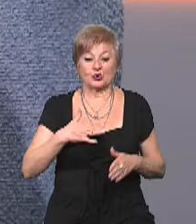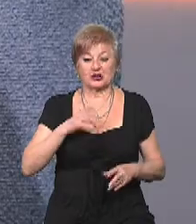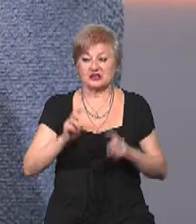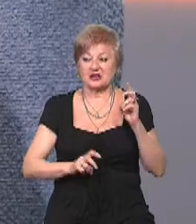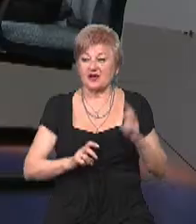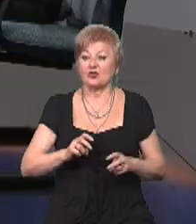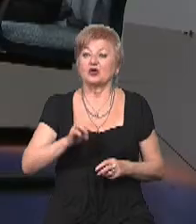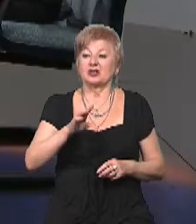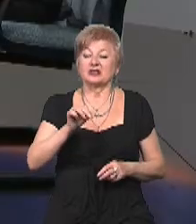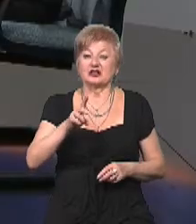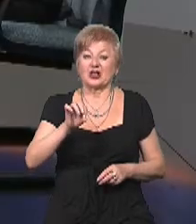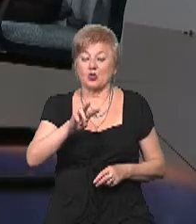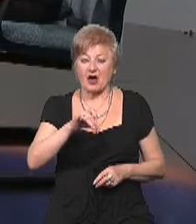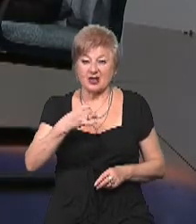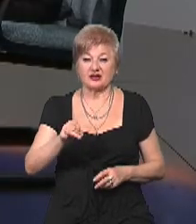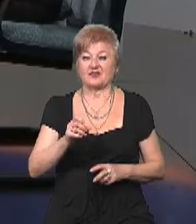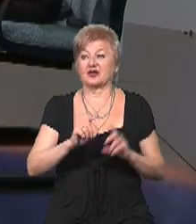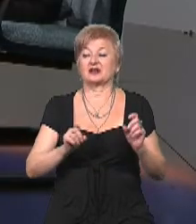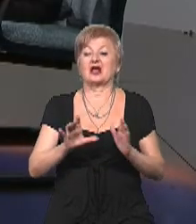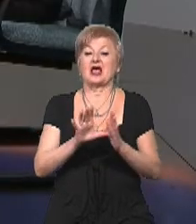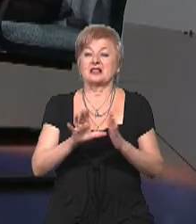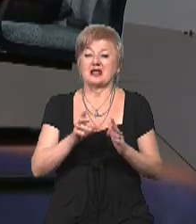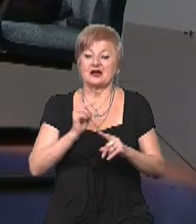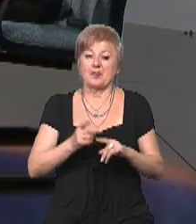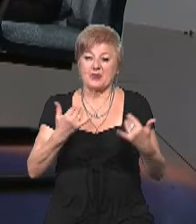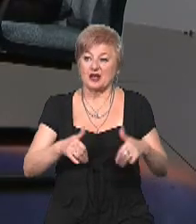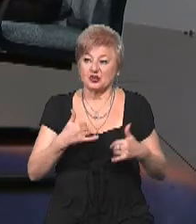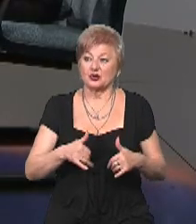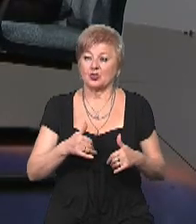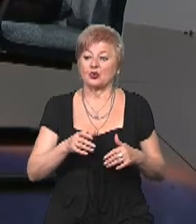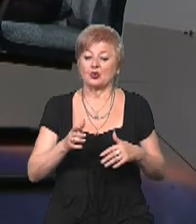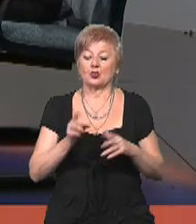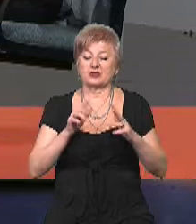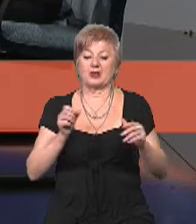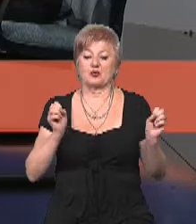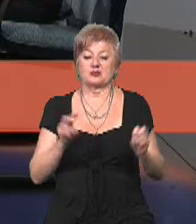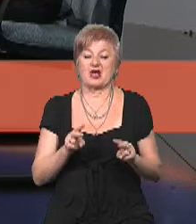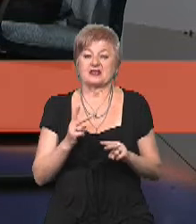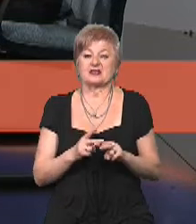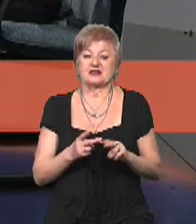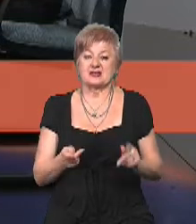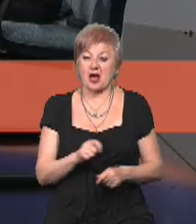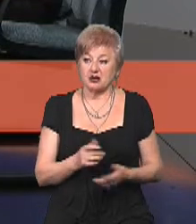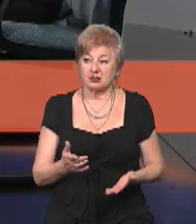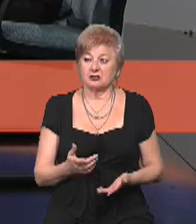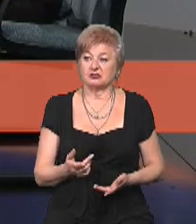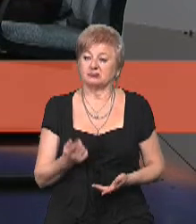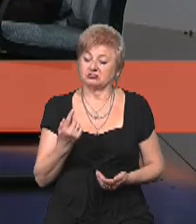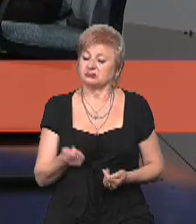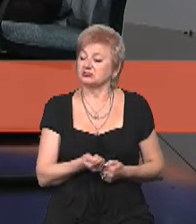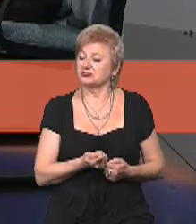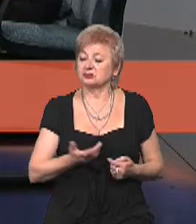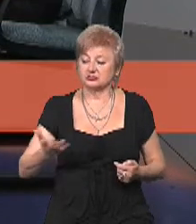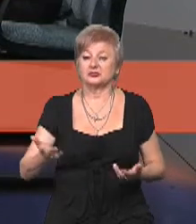і титано-магнієвий комбінат, і електрометалургічний завод «Дніпроспецсталь». От, тобто, велике